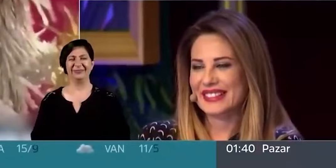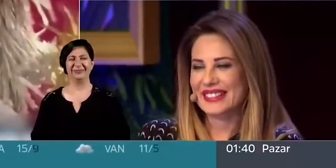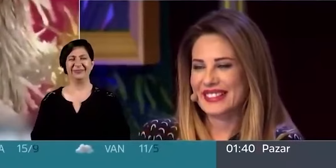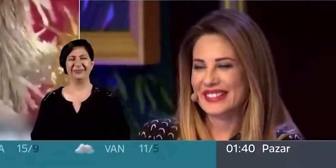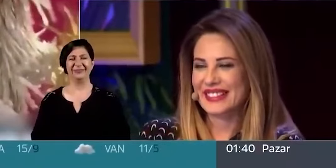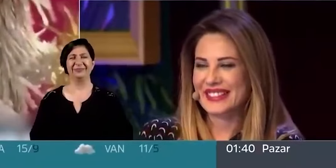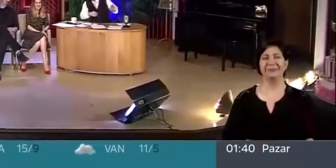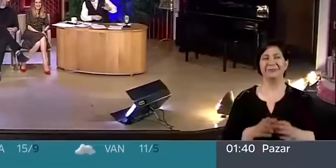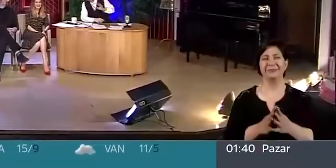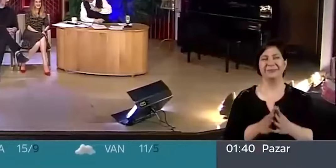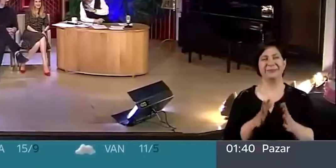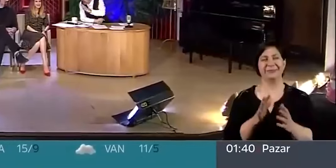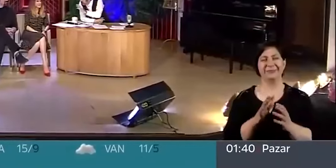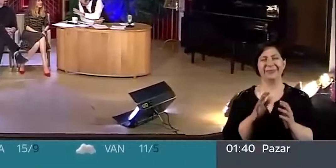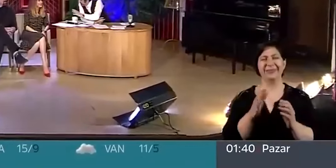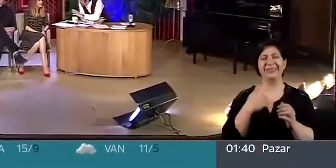Dur.